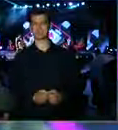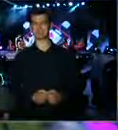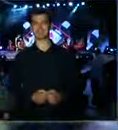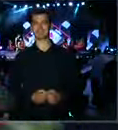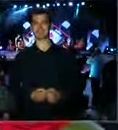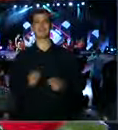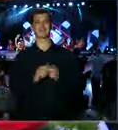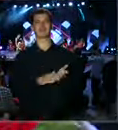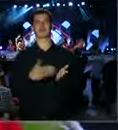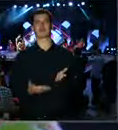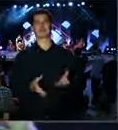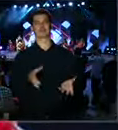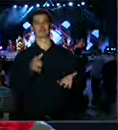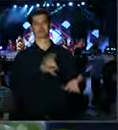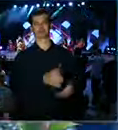i nagrodę.